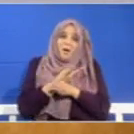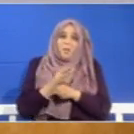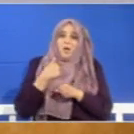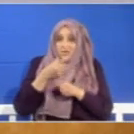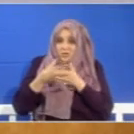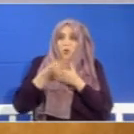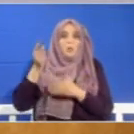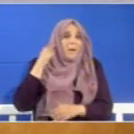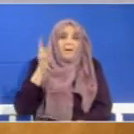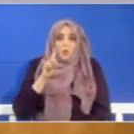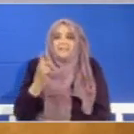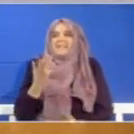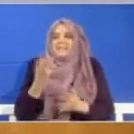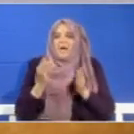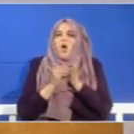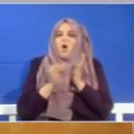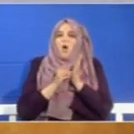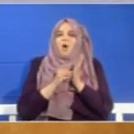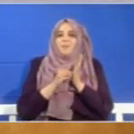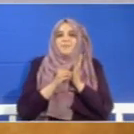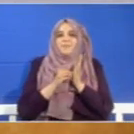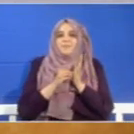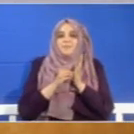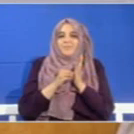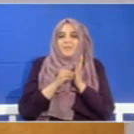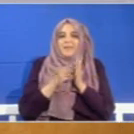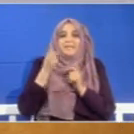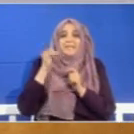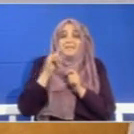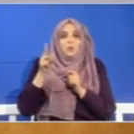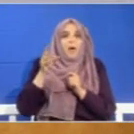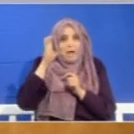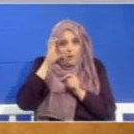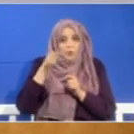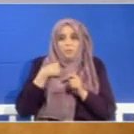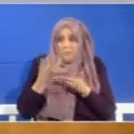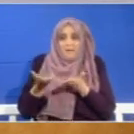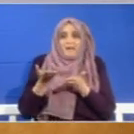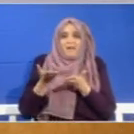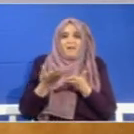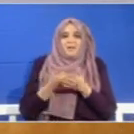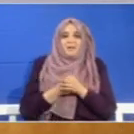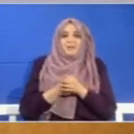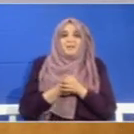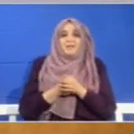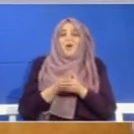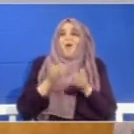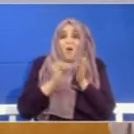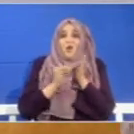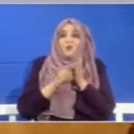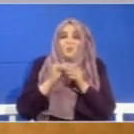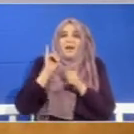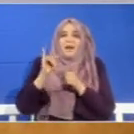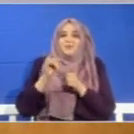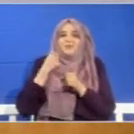لك خرجي وما شنو وما قديتيش رايي، لو كان خديت رايك ما توصليش. شفت هاي تولي تذكرك وتولي